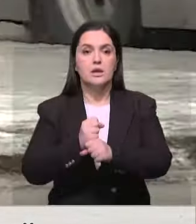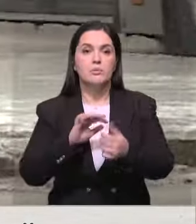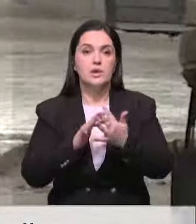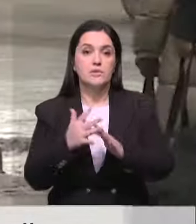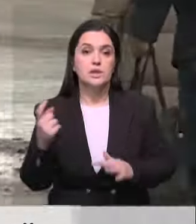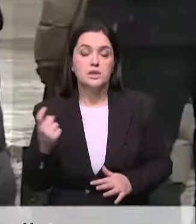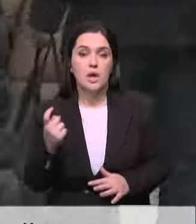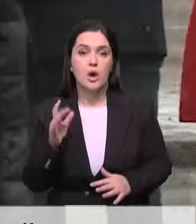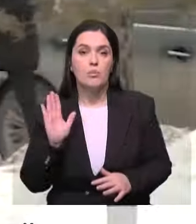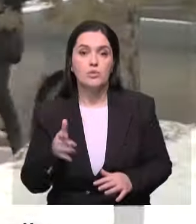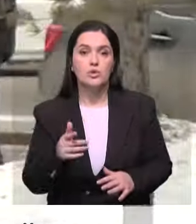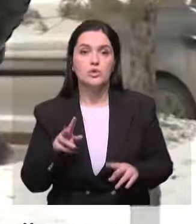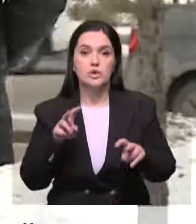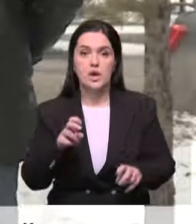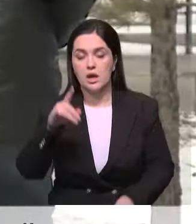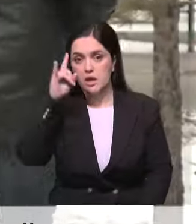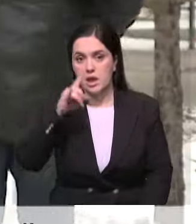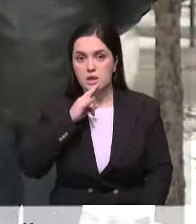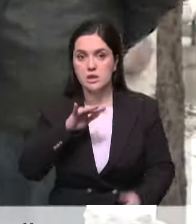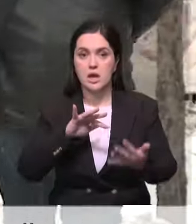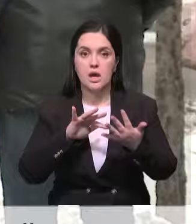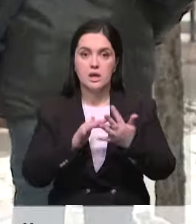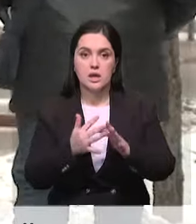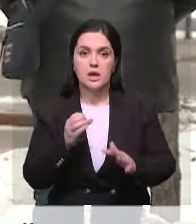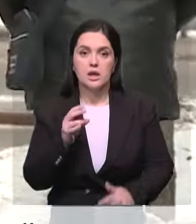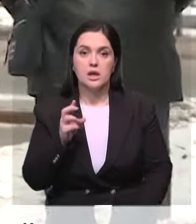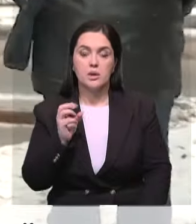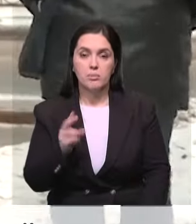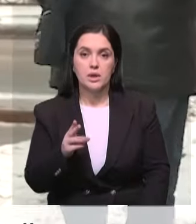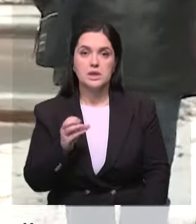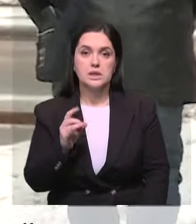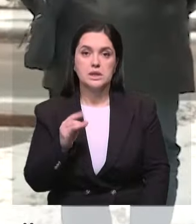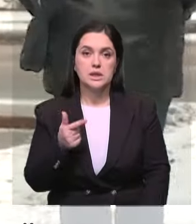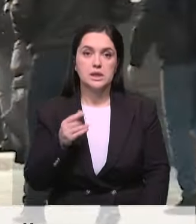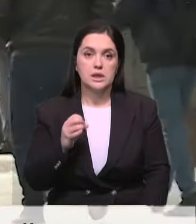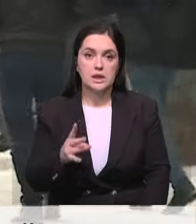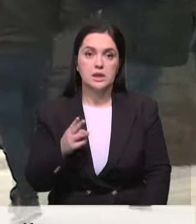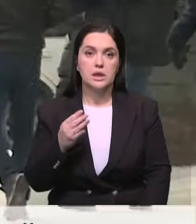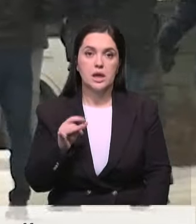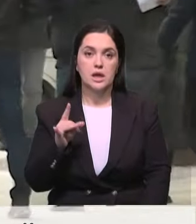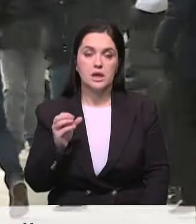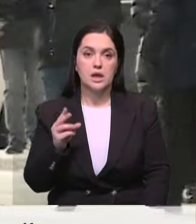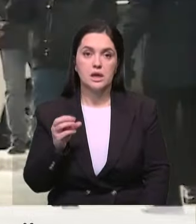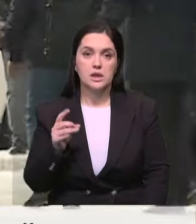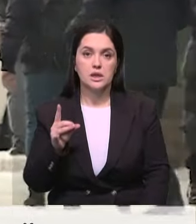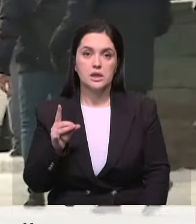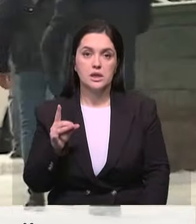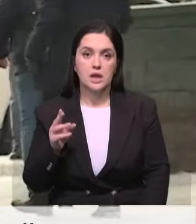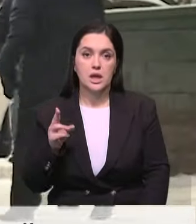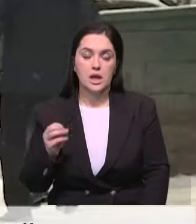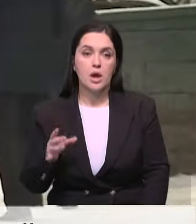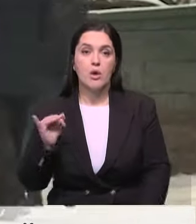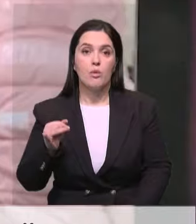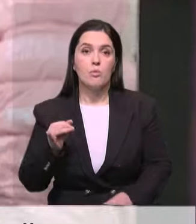для работников сельского хозяйства будет учреждено звание Казахстанан аграрлык саласынын еңбек сіңірген